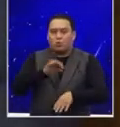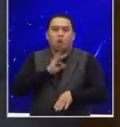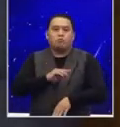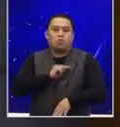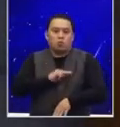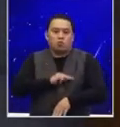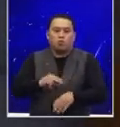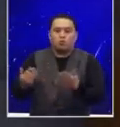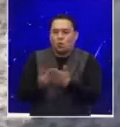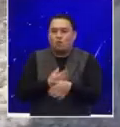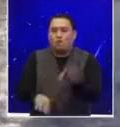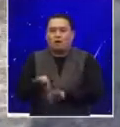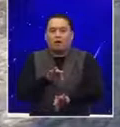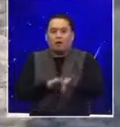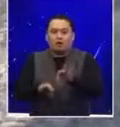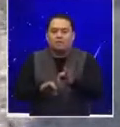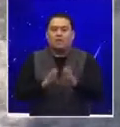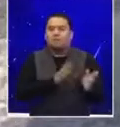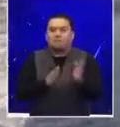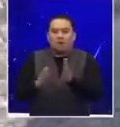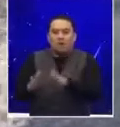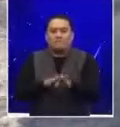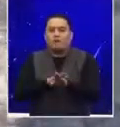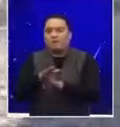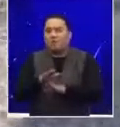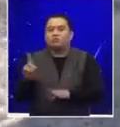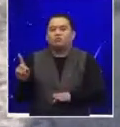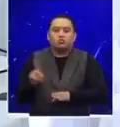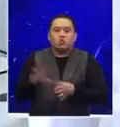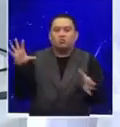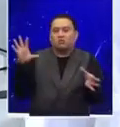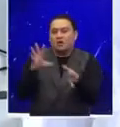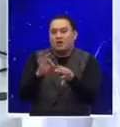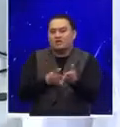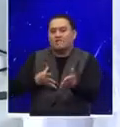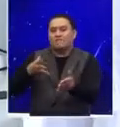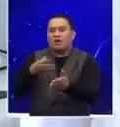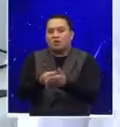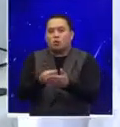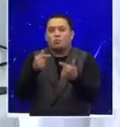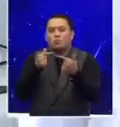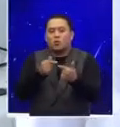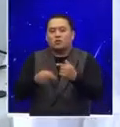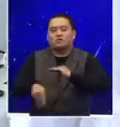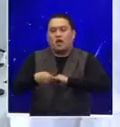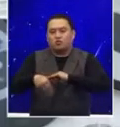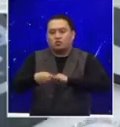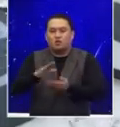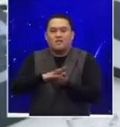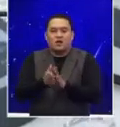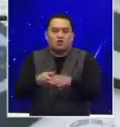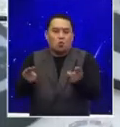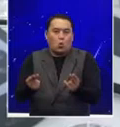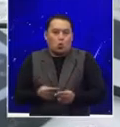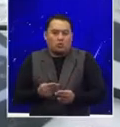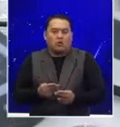в рамках нового проекта. Механизм его реализации заложен при соединении инвестора к антикоррупционному соглашению – посредством